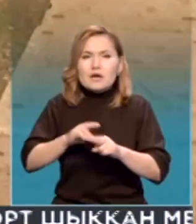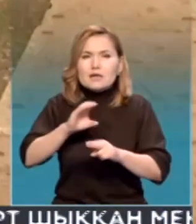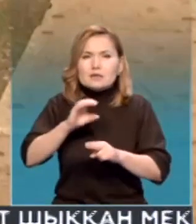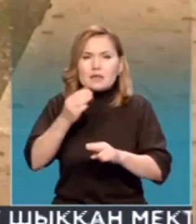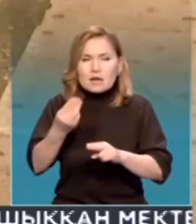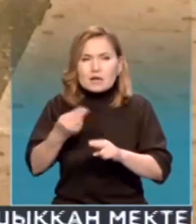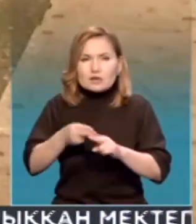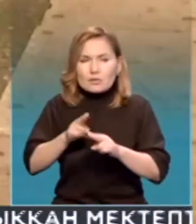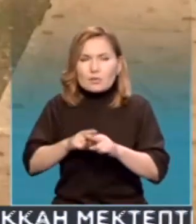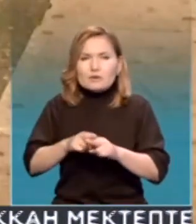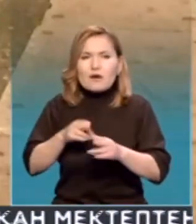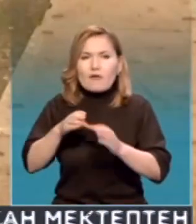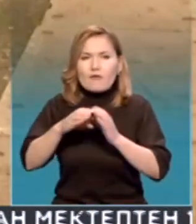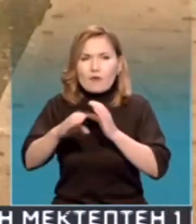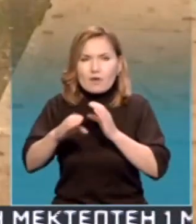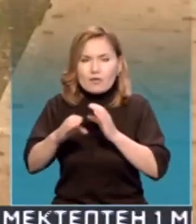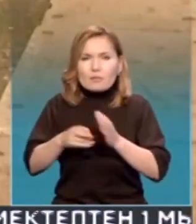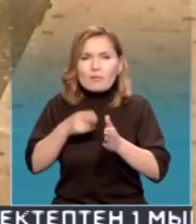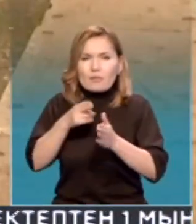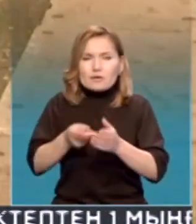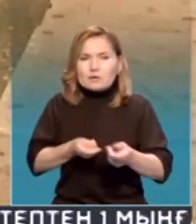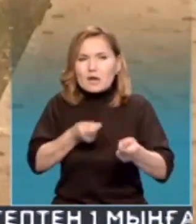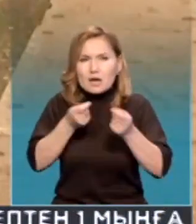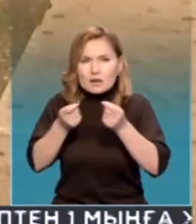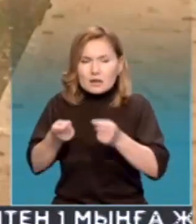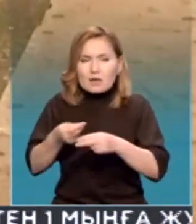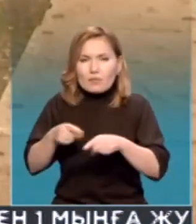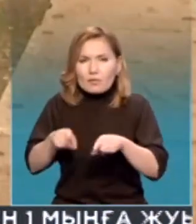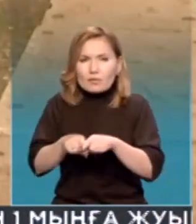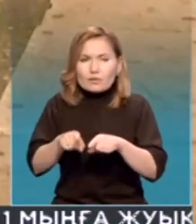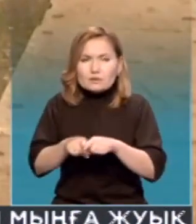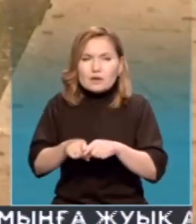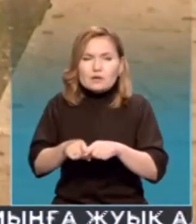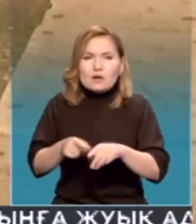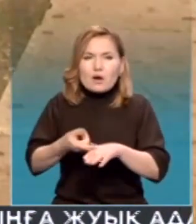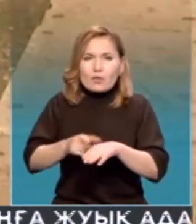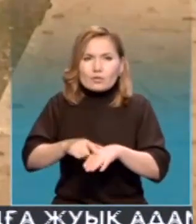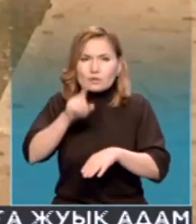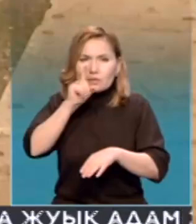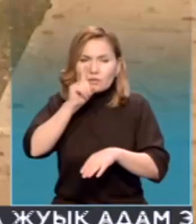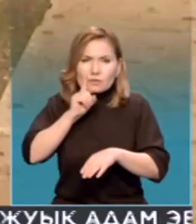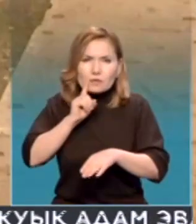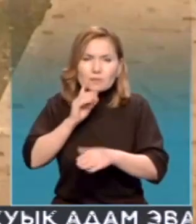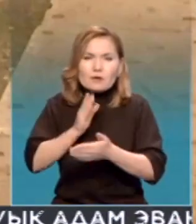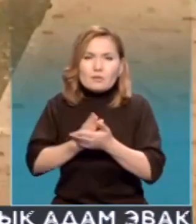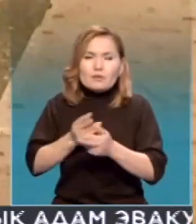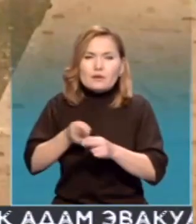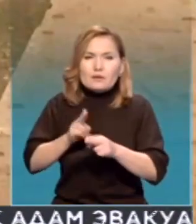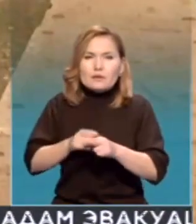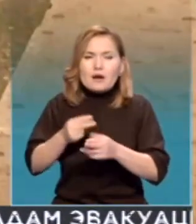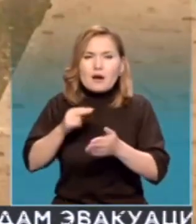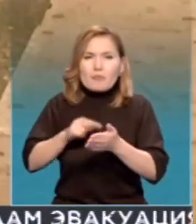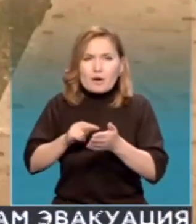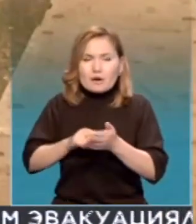жерге вагонмен келетін болса, ол минералды тыңайтқышында жаңанда жанар жағармайдың да бағасына, жаңадағы тауардың